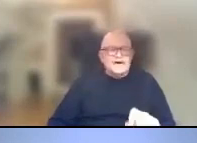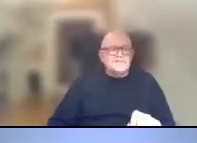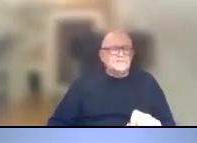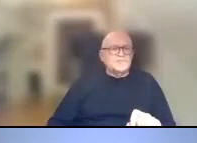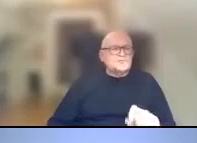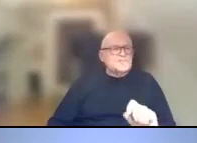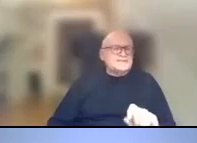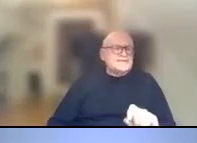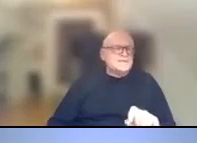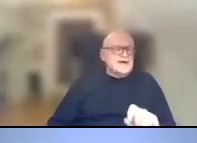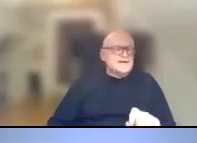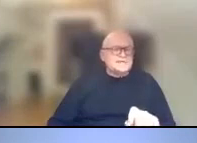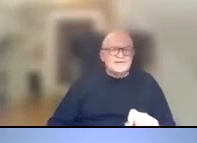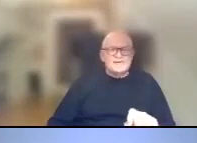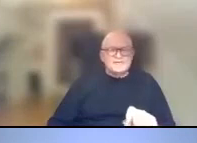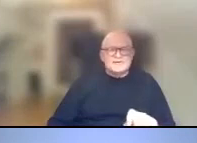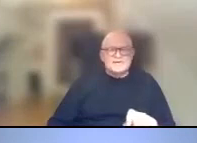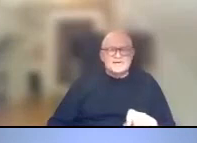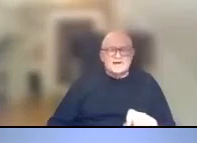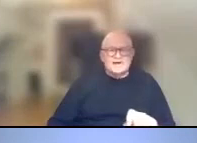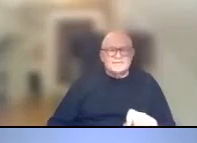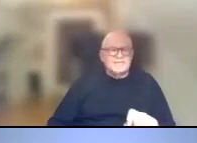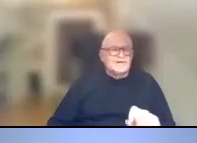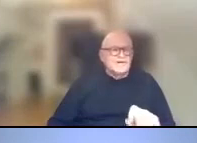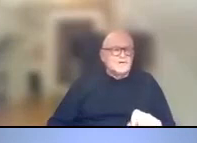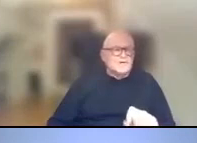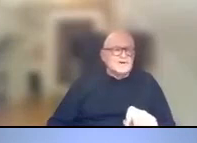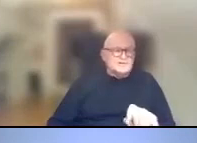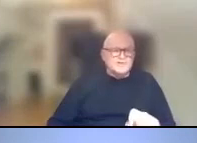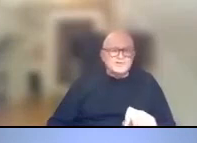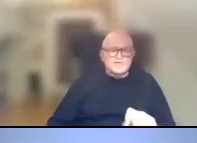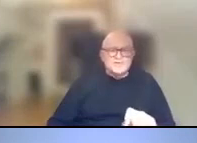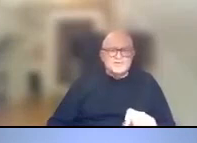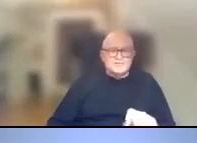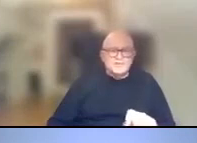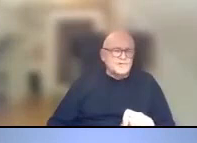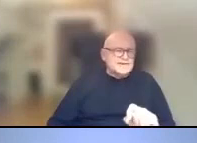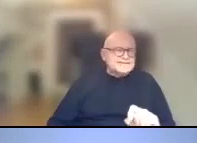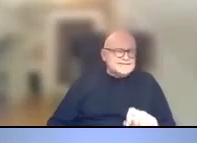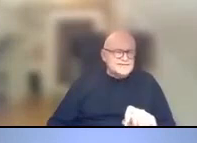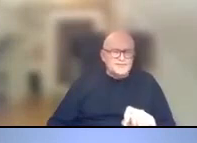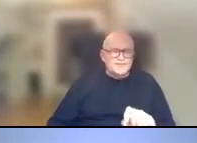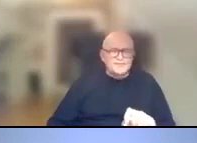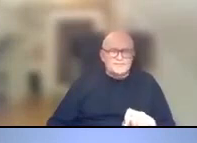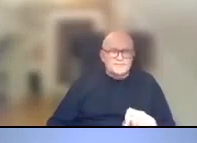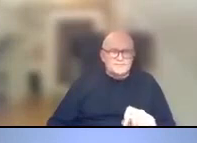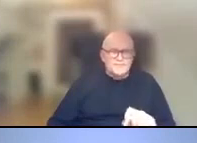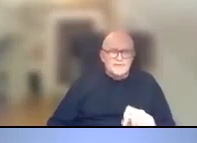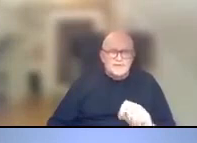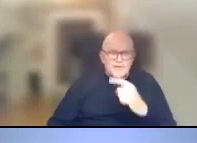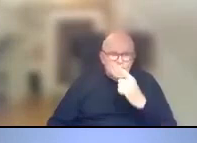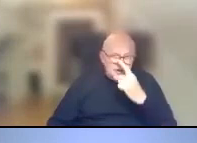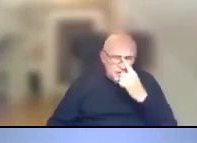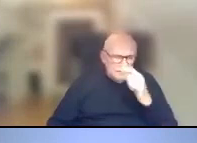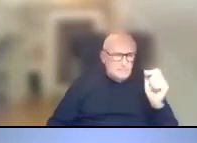ihrer Verhaftung Spitznamen, einschlägige Spitznamen haben. Högel heißt Todeshögel oder Sensenhögel.